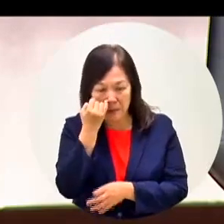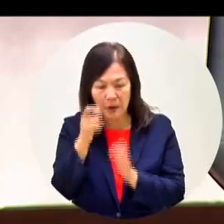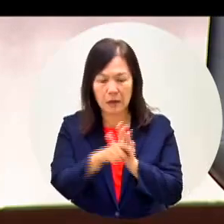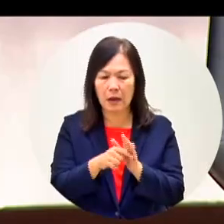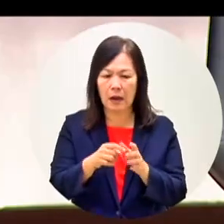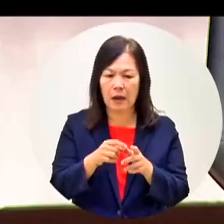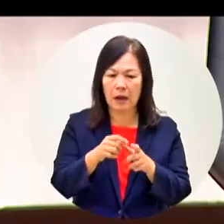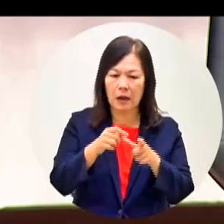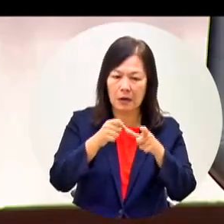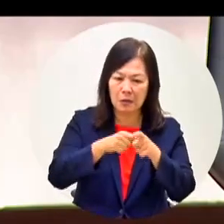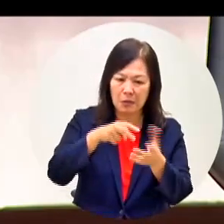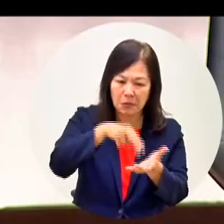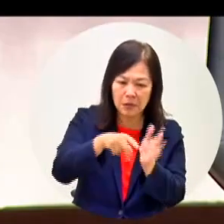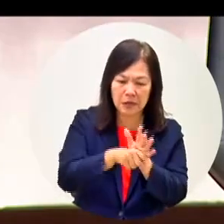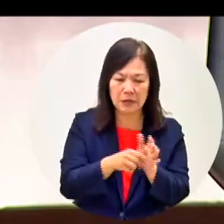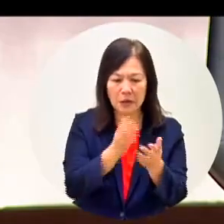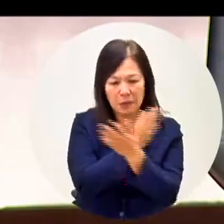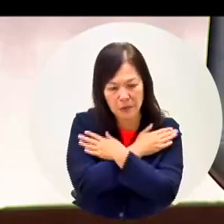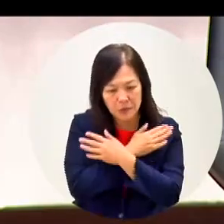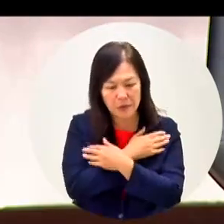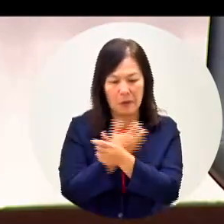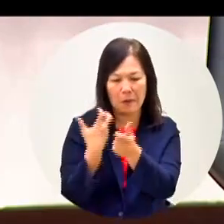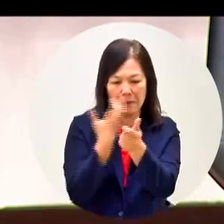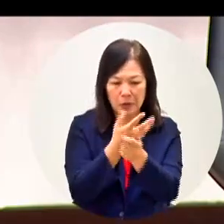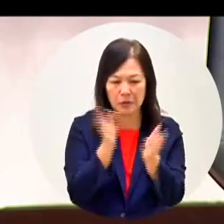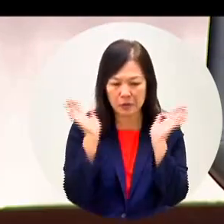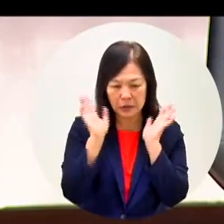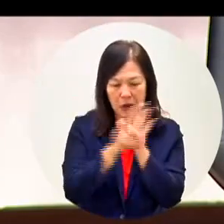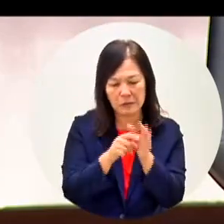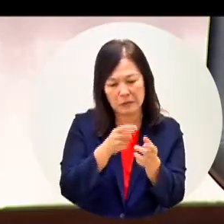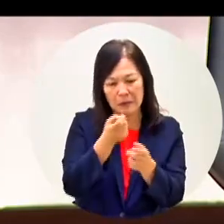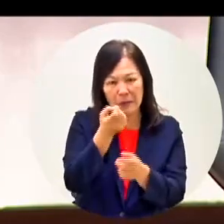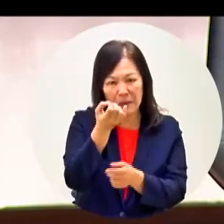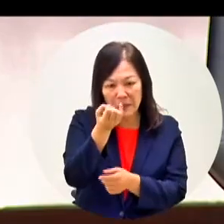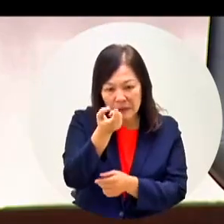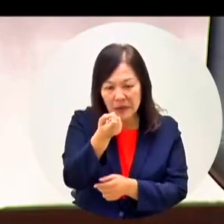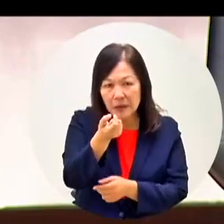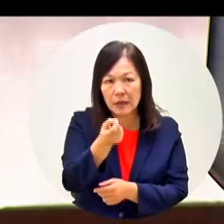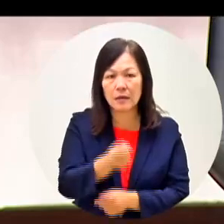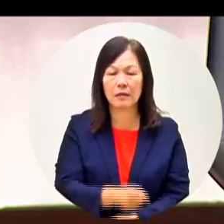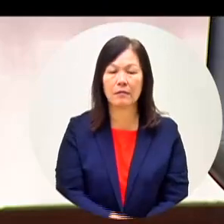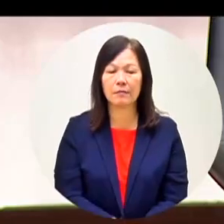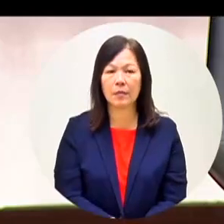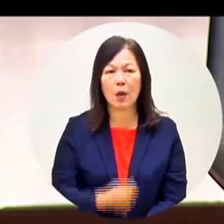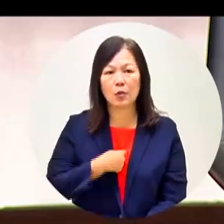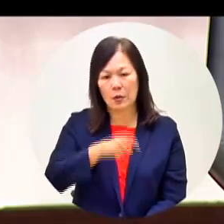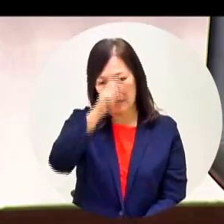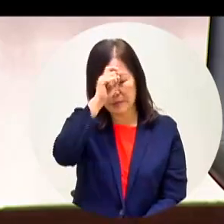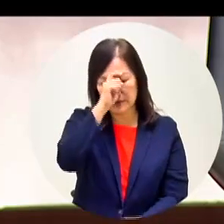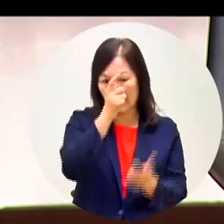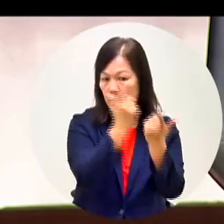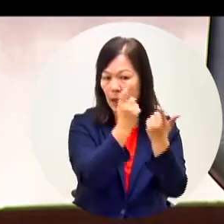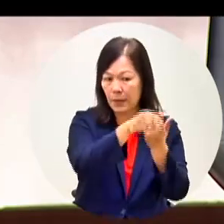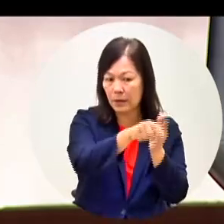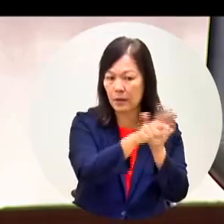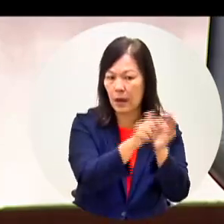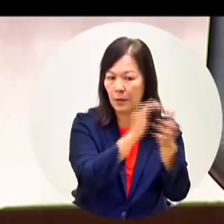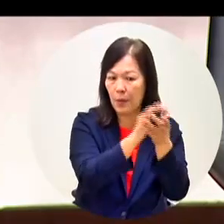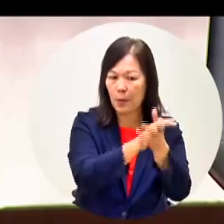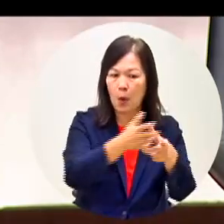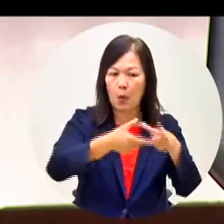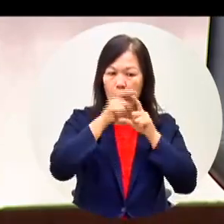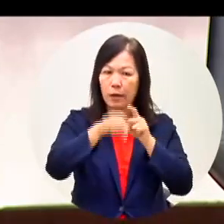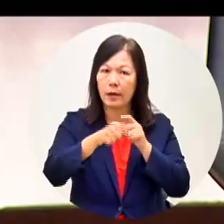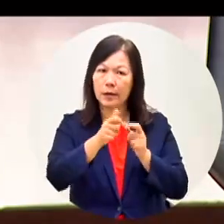少，所以市长，如果我们希望北漂青年回到高雄的话，公立托婴中心、公立幼稚